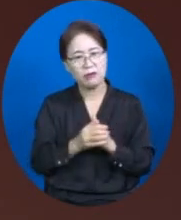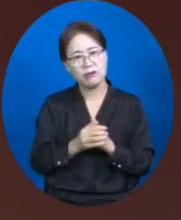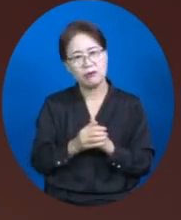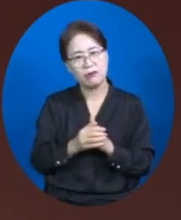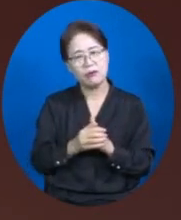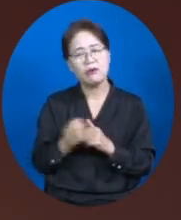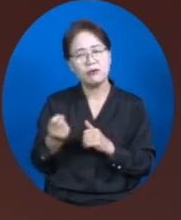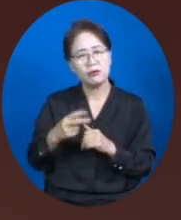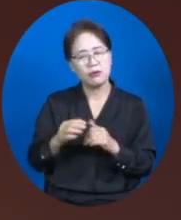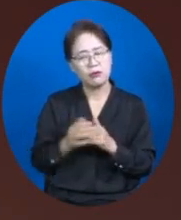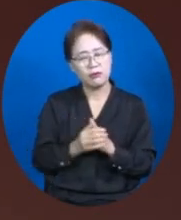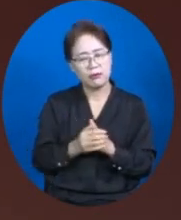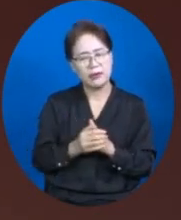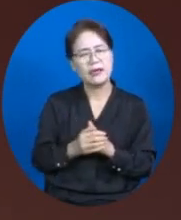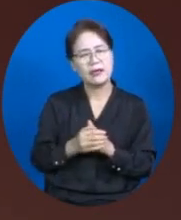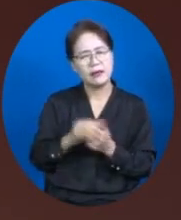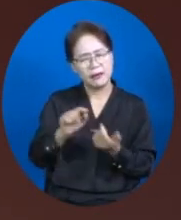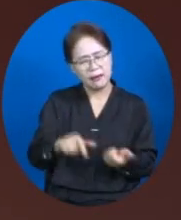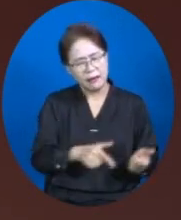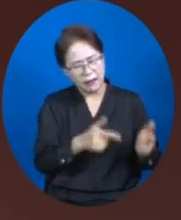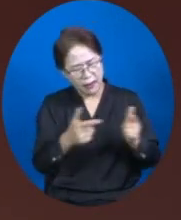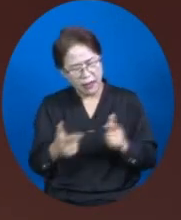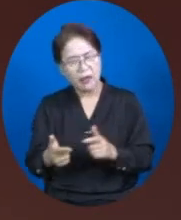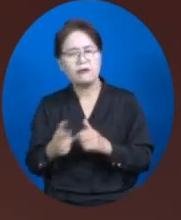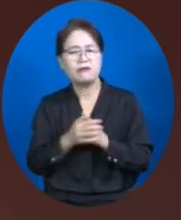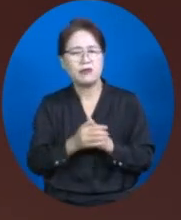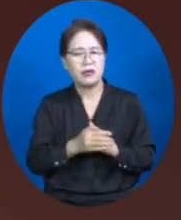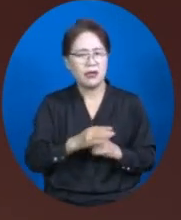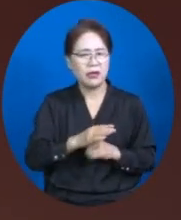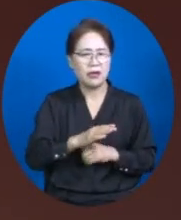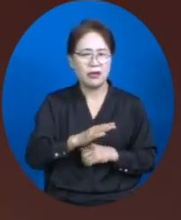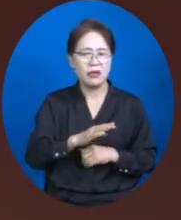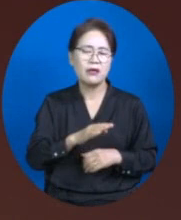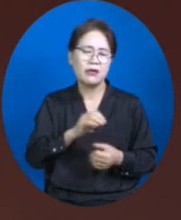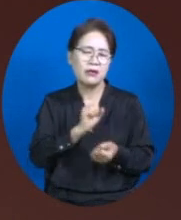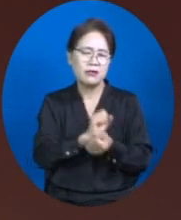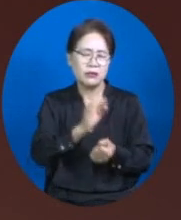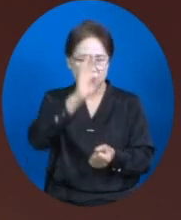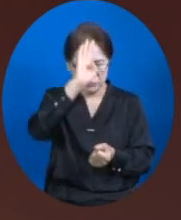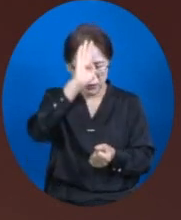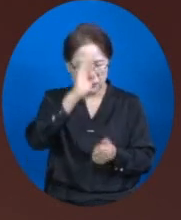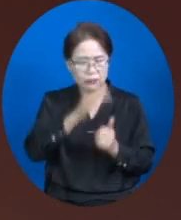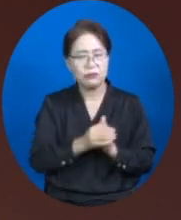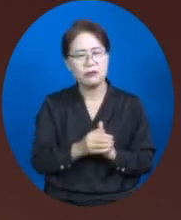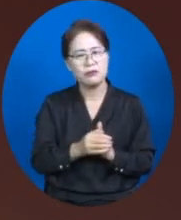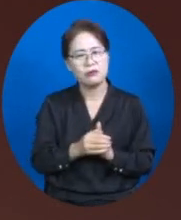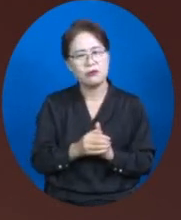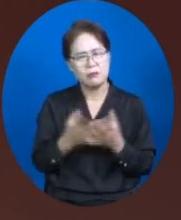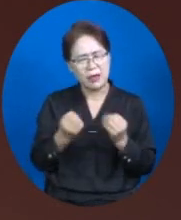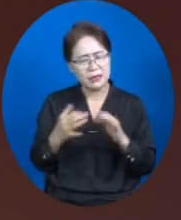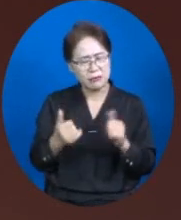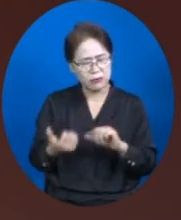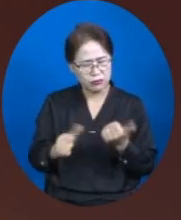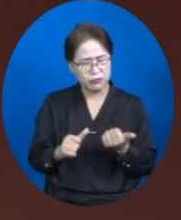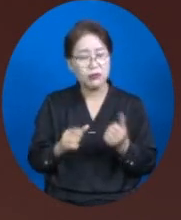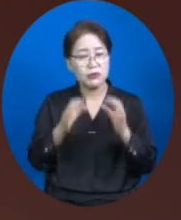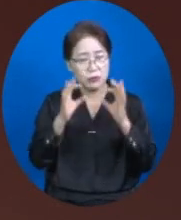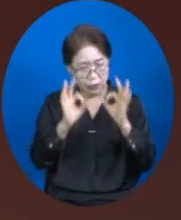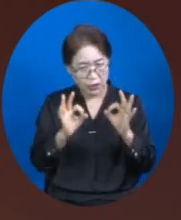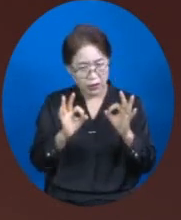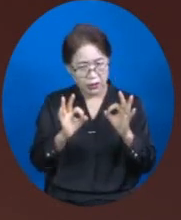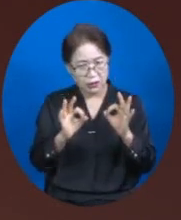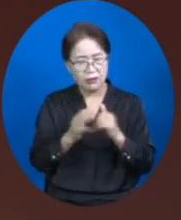23,000명이 연명으로 죽는 것도 보았습니다 정말 여러분 모세는요 그 120명의